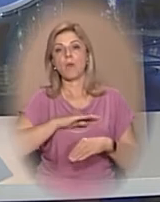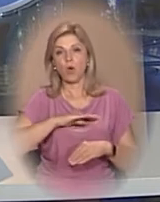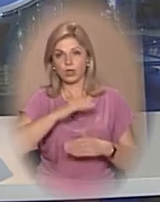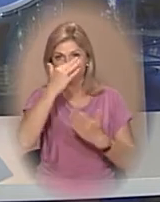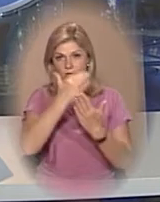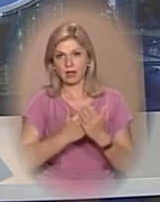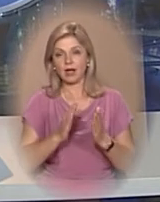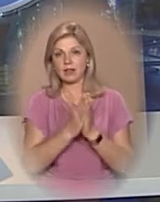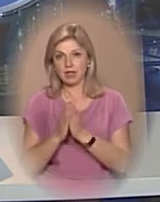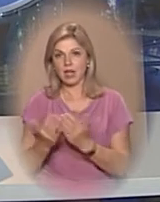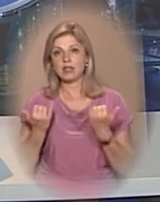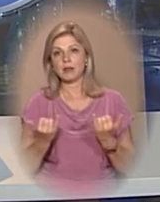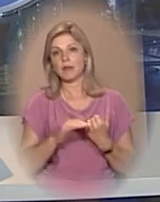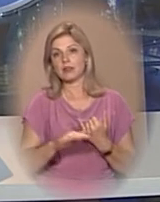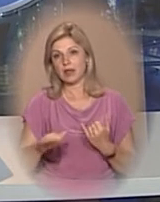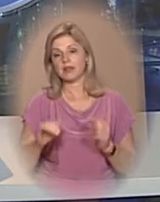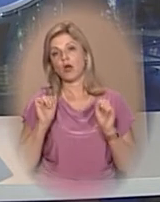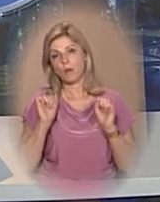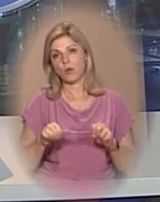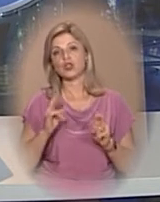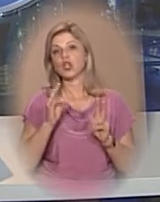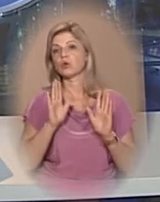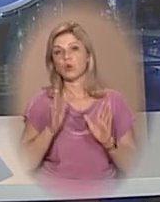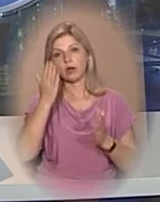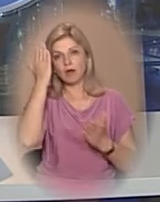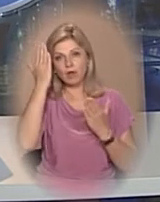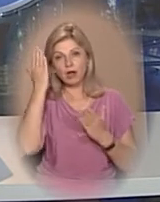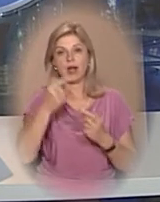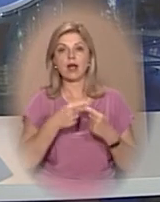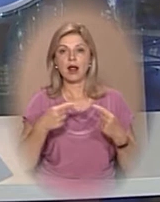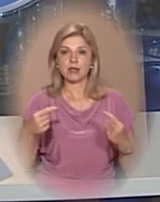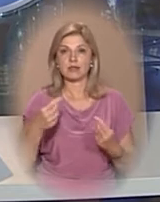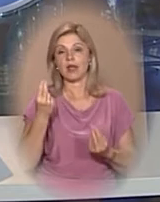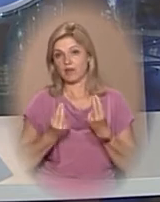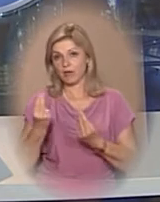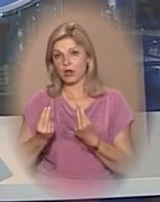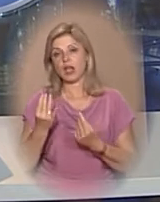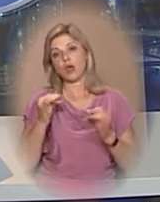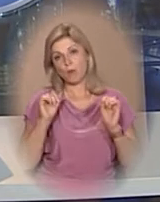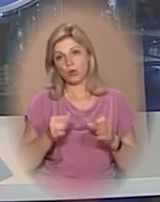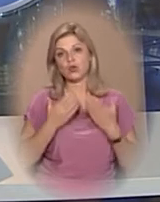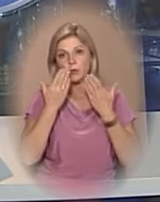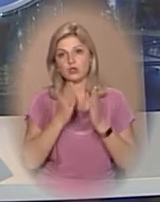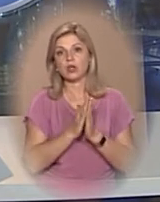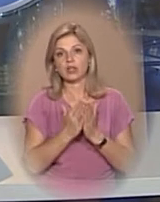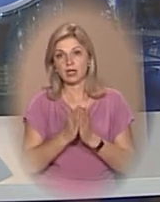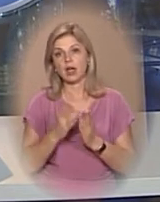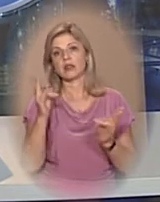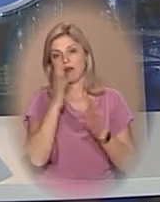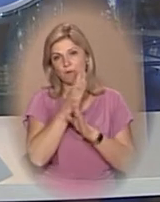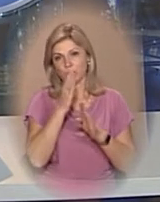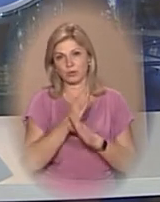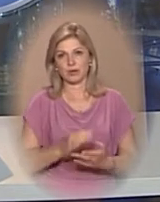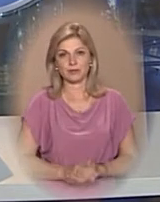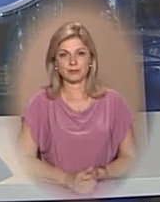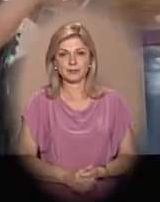Відтепер маленькі відвідувачі парку не лише бавитимуться на різноманітних атракціонах, а й зможуть почитати книгу на свіжому повітрі.